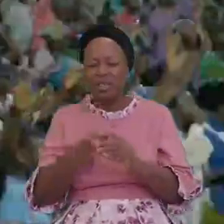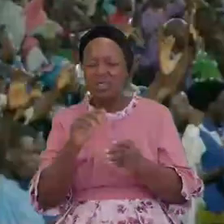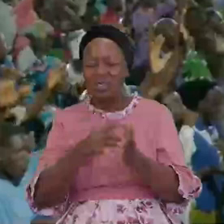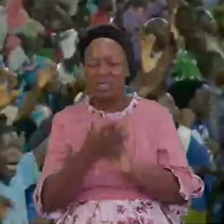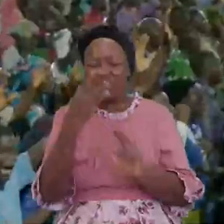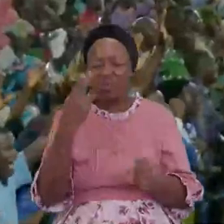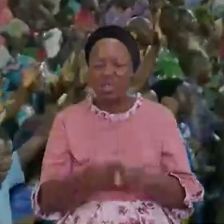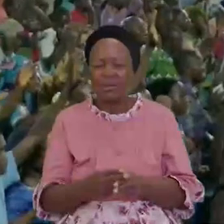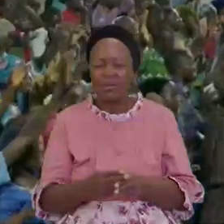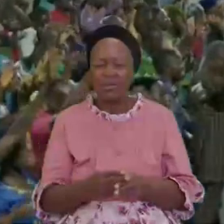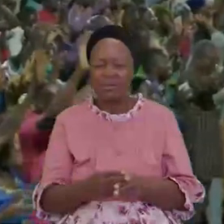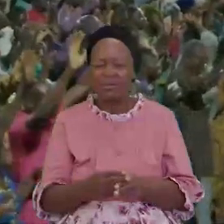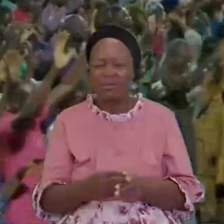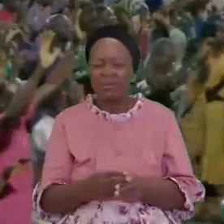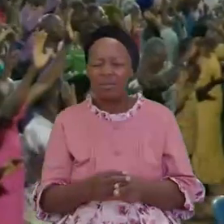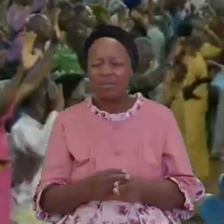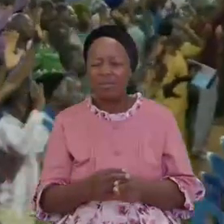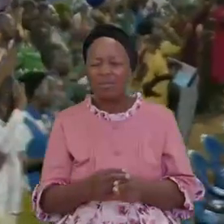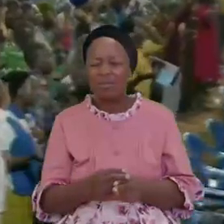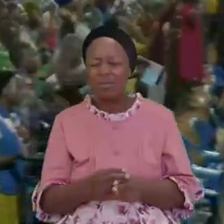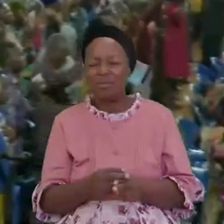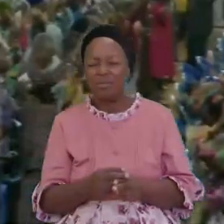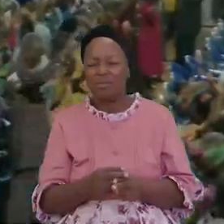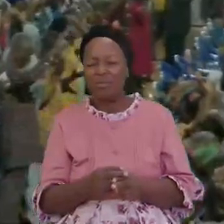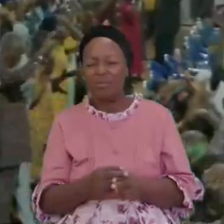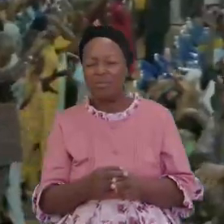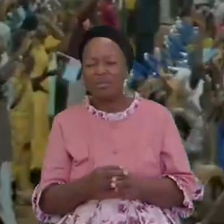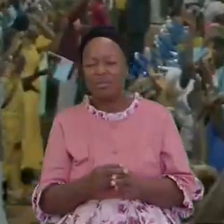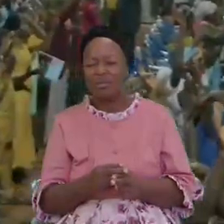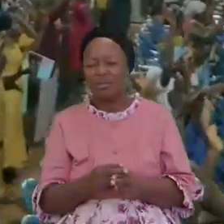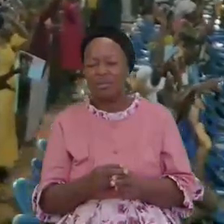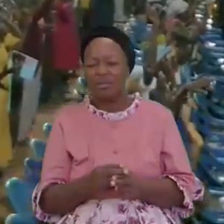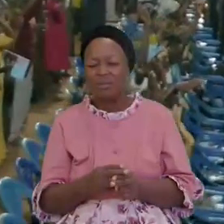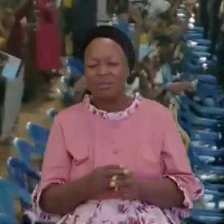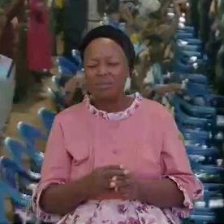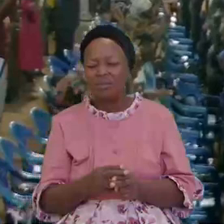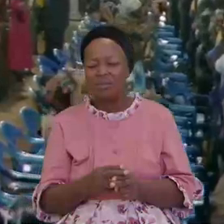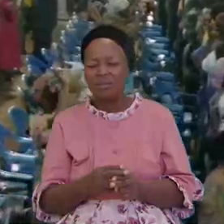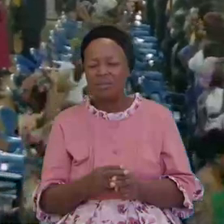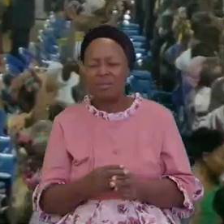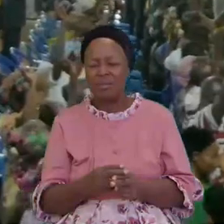Surdité, mutisme, soyez guéris au nom de Jésus.